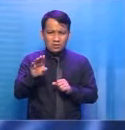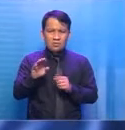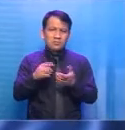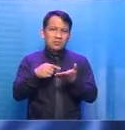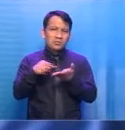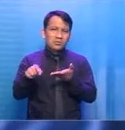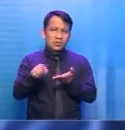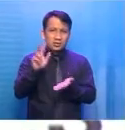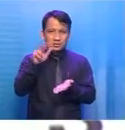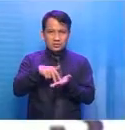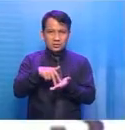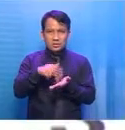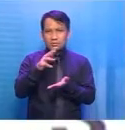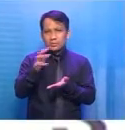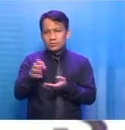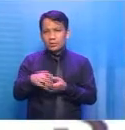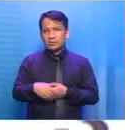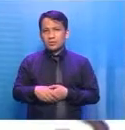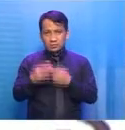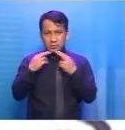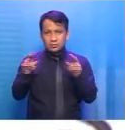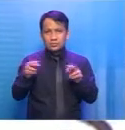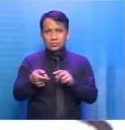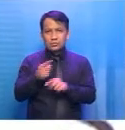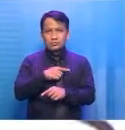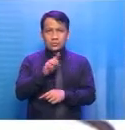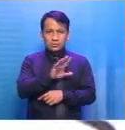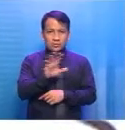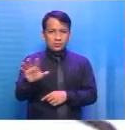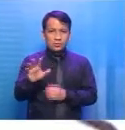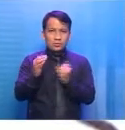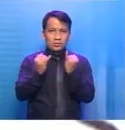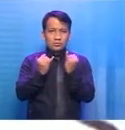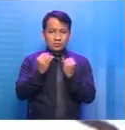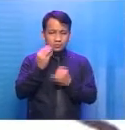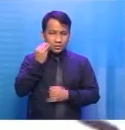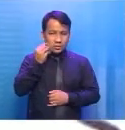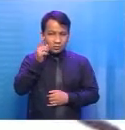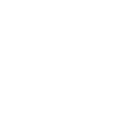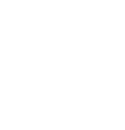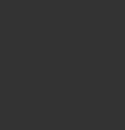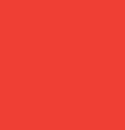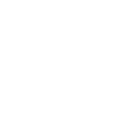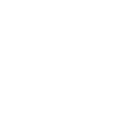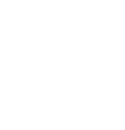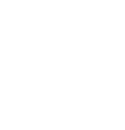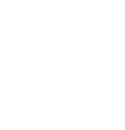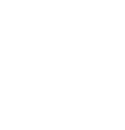3,500 pesos. Nagbabalita mula sa frontline, Mayan Los Baños, News 5.